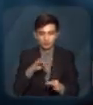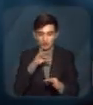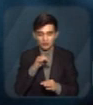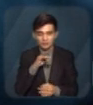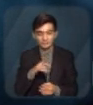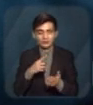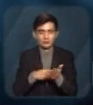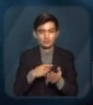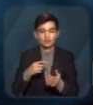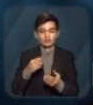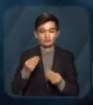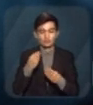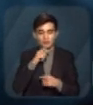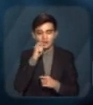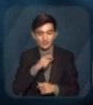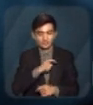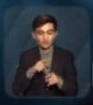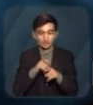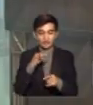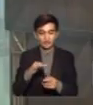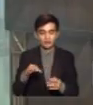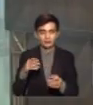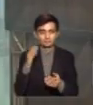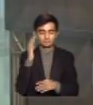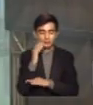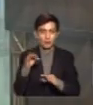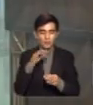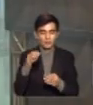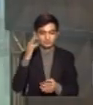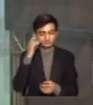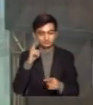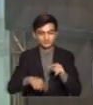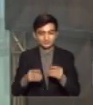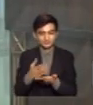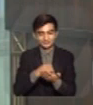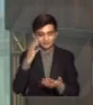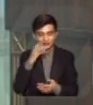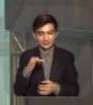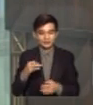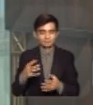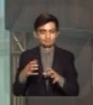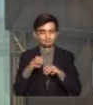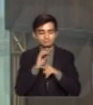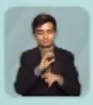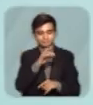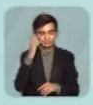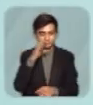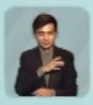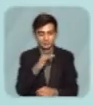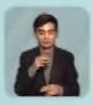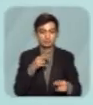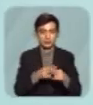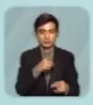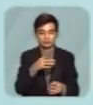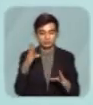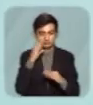с требованием вернуть подарок. Сруб быстро разобрали, но вывести его не удалось. Им помешали. Почти 1,5 года